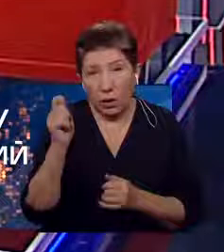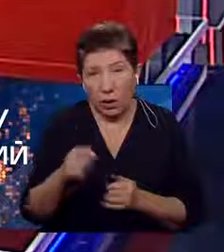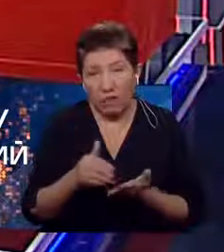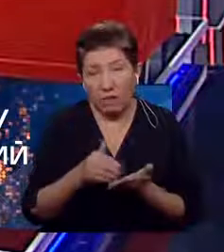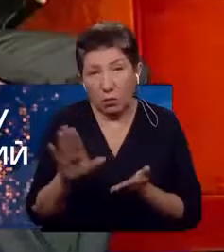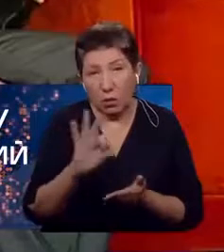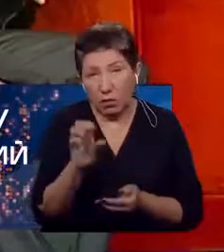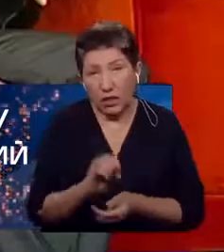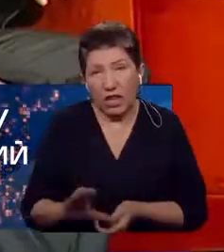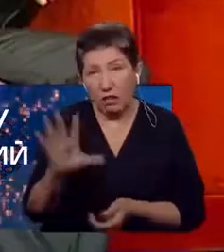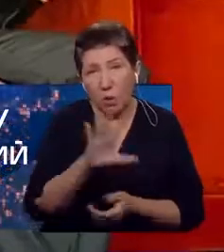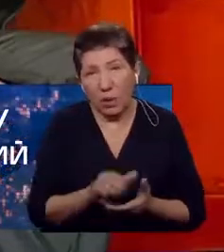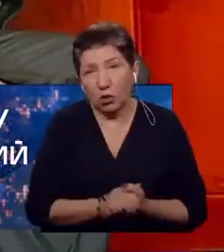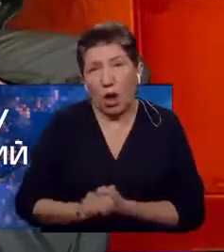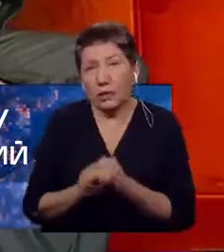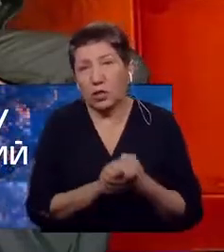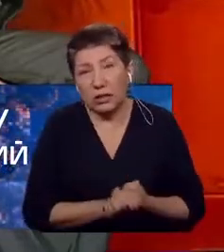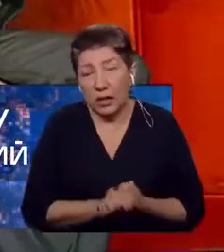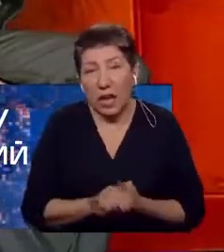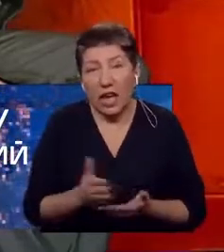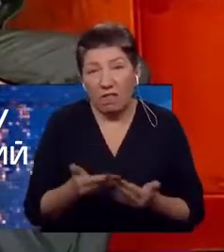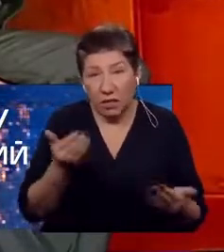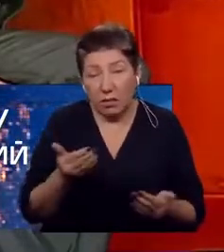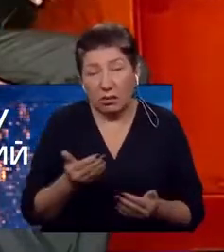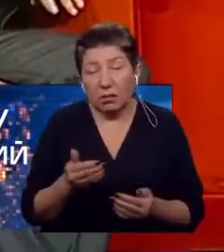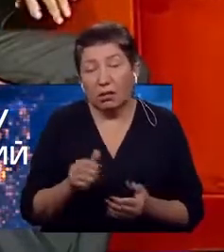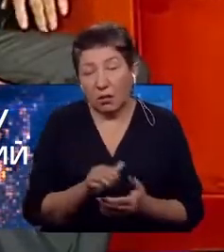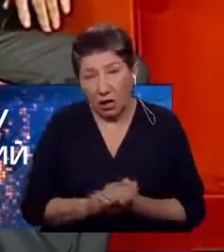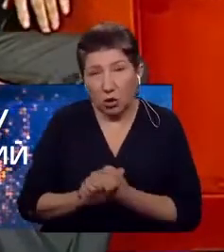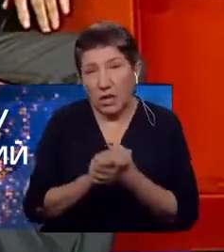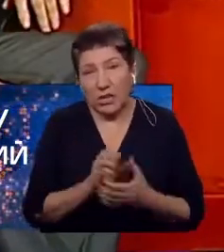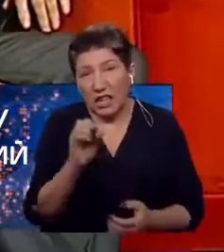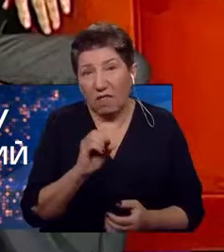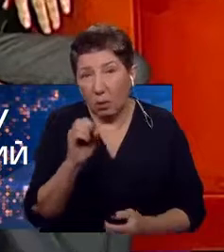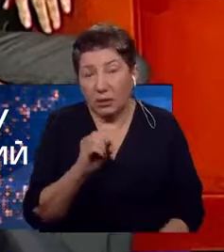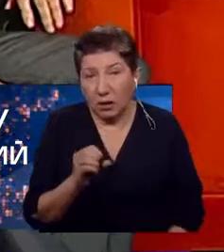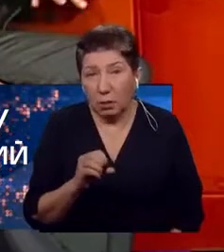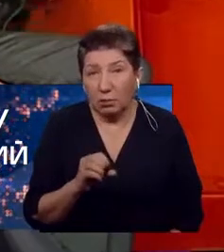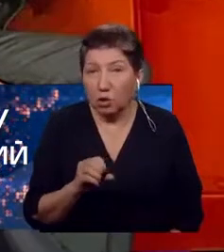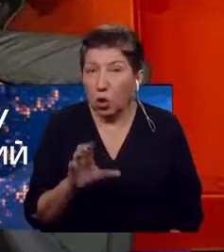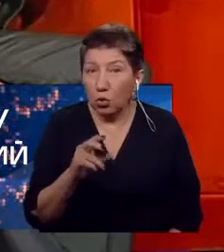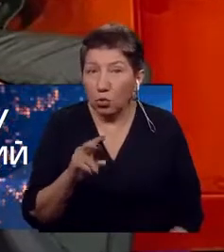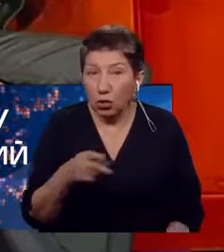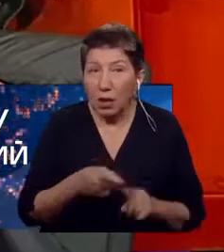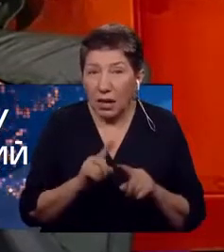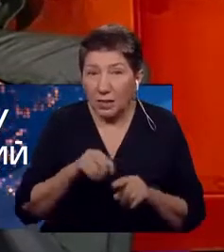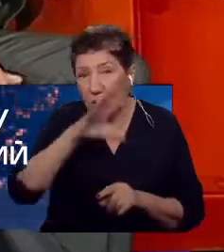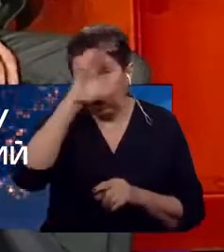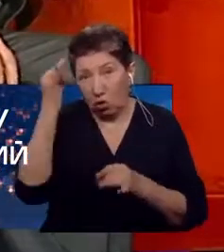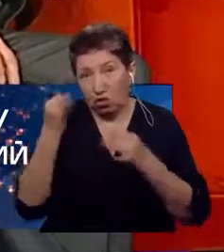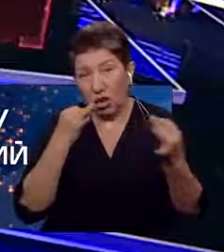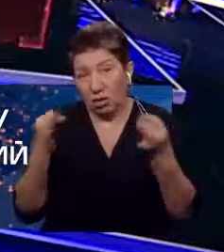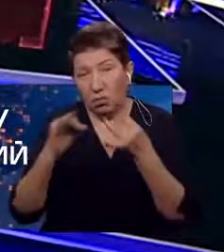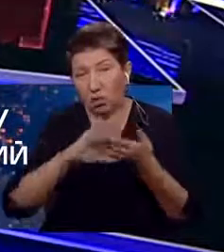від Європейської асоціації, від асоціації з Європейським Союзом. Оце ціна нічних